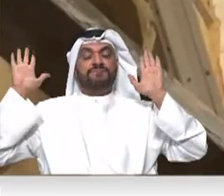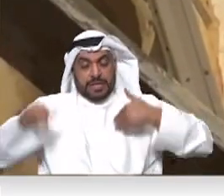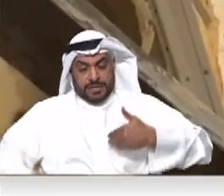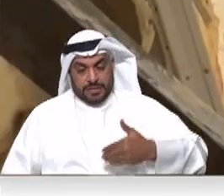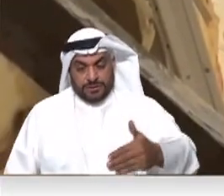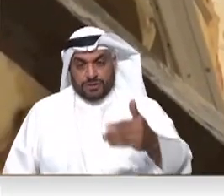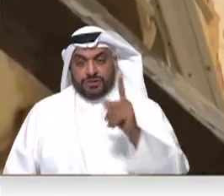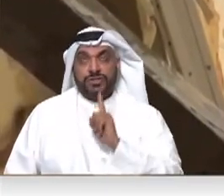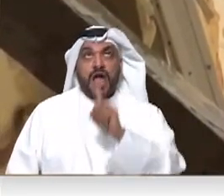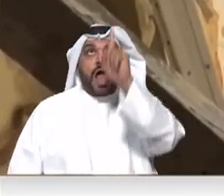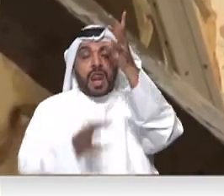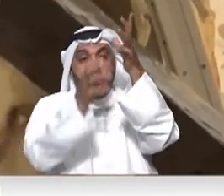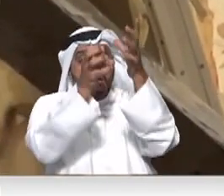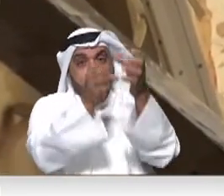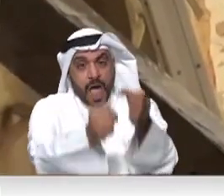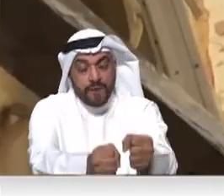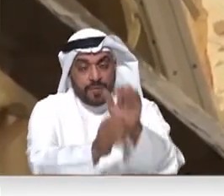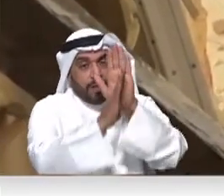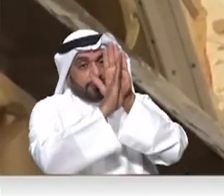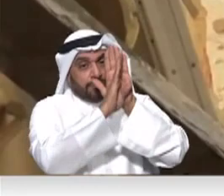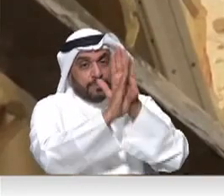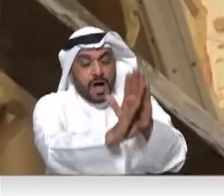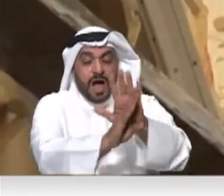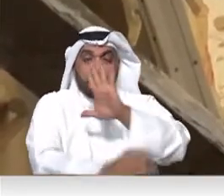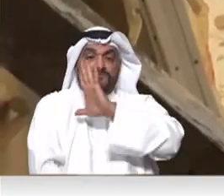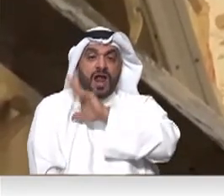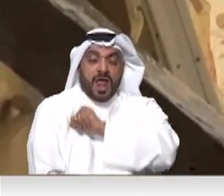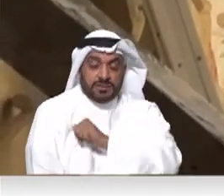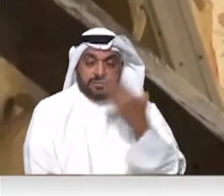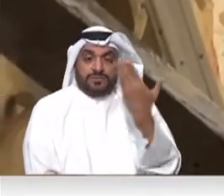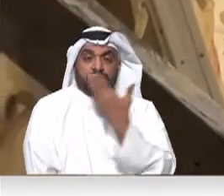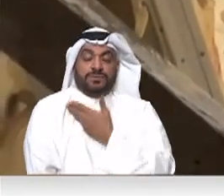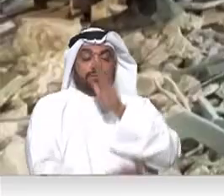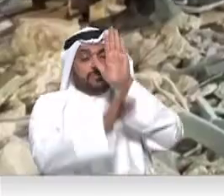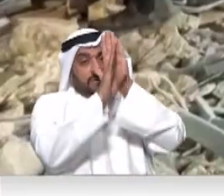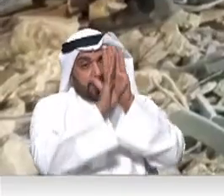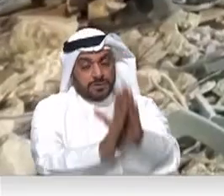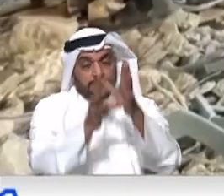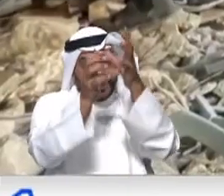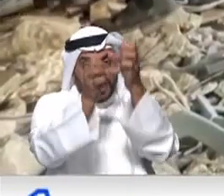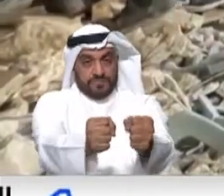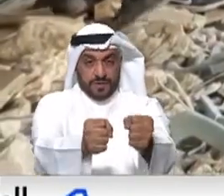المعقد الذي يعيشه الفلسطينيون.